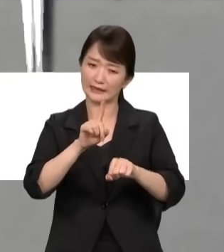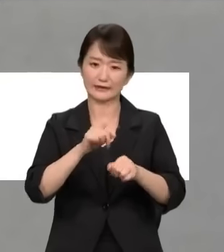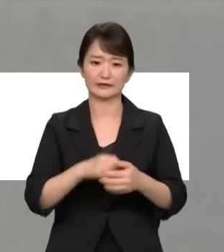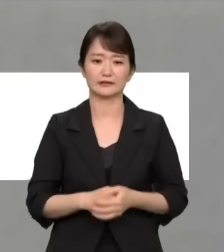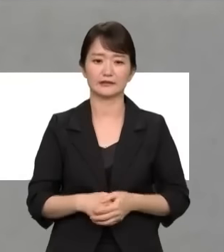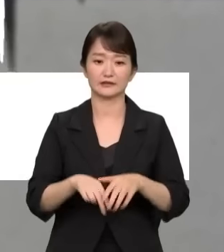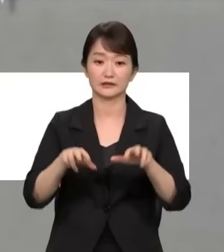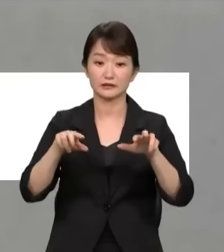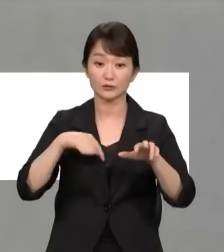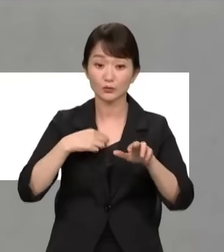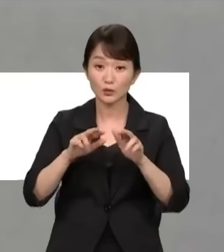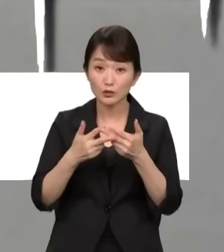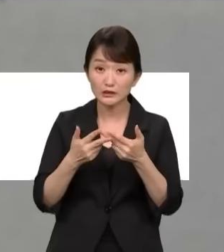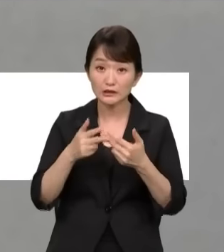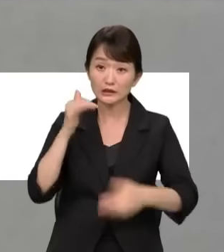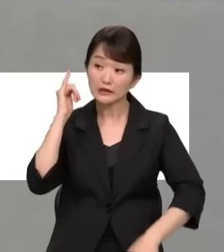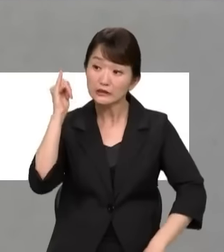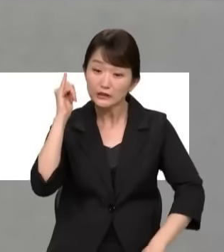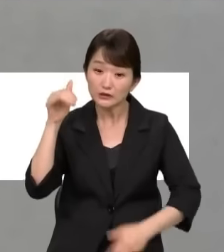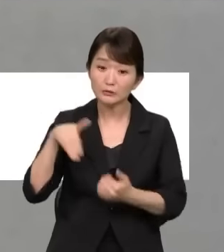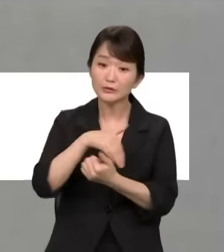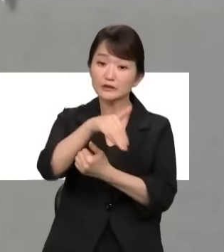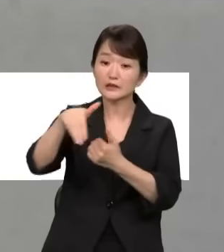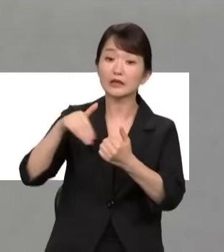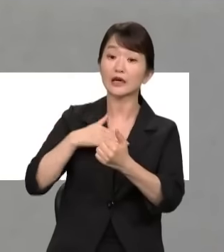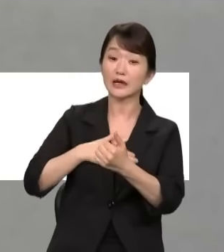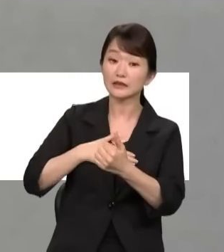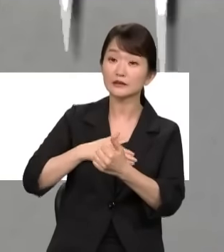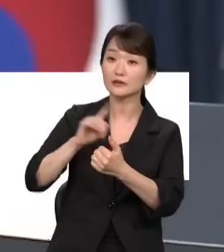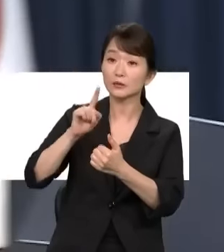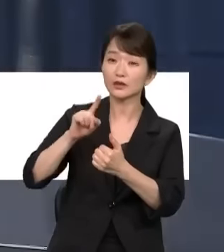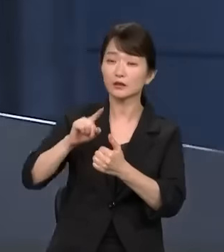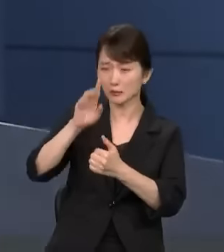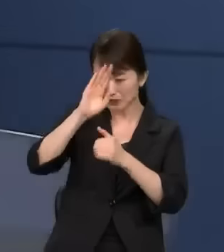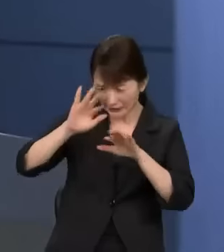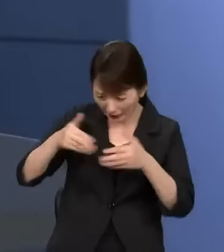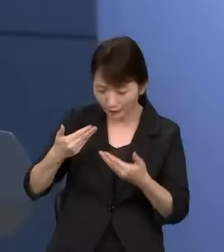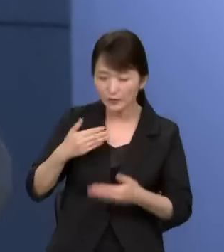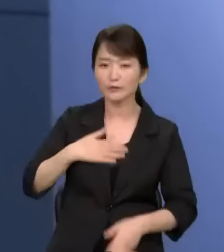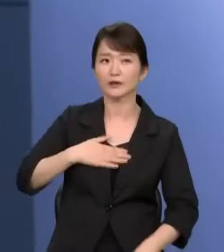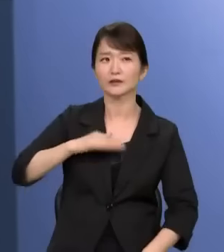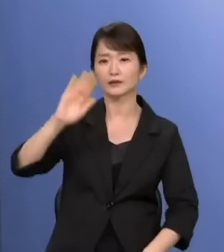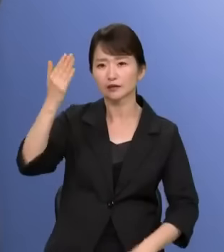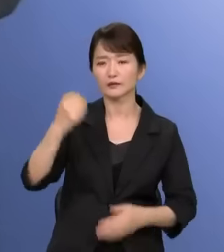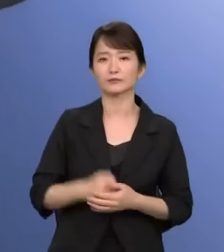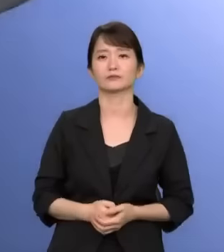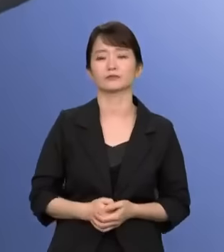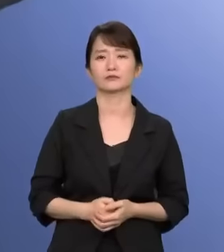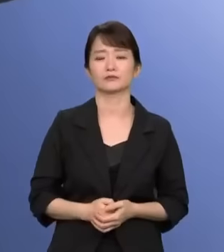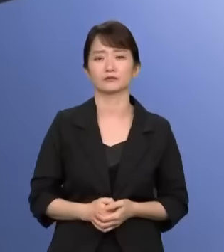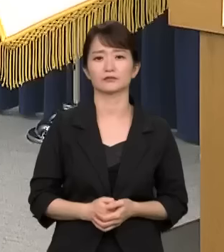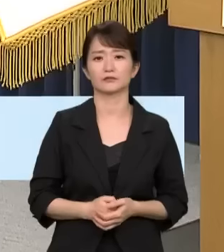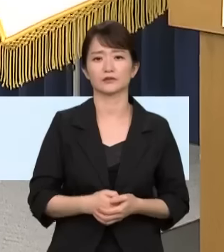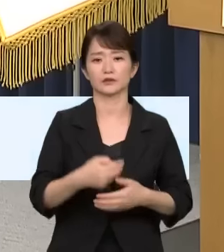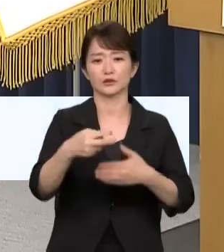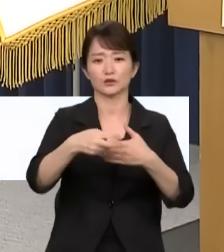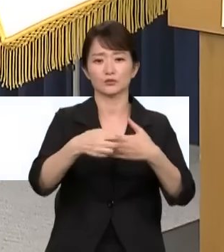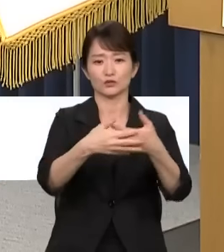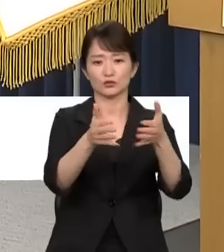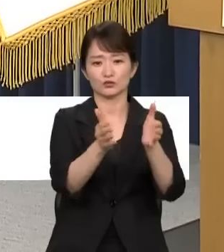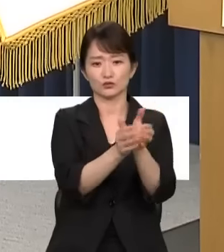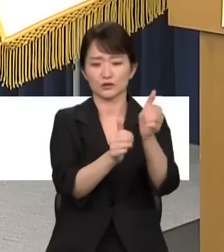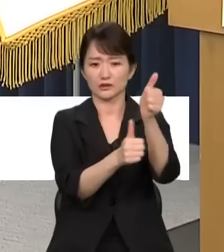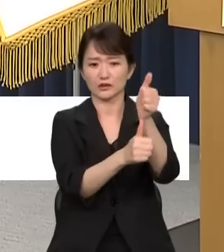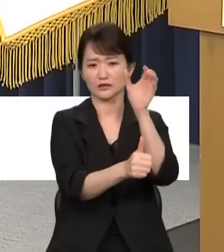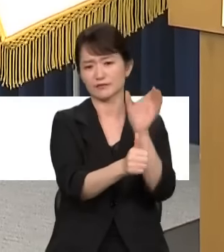있는 상황이라고 하는 것 자체가 사실은 경증이라고 이해를 하시면 됩니다. 의료개혁 주무부처 차관으로 부적절했다는 지적이 이어지자